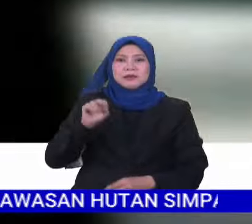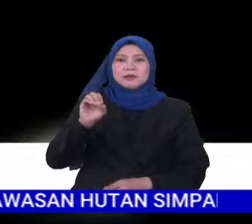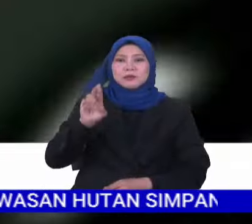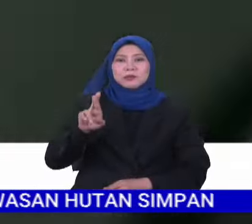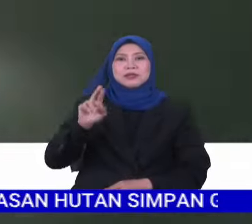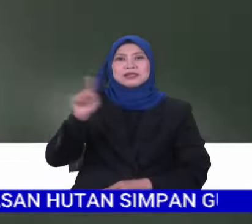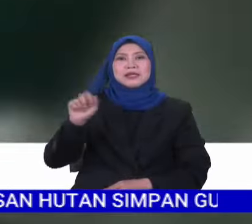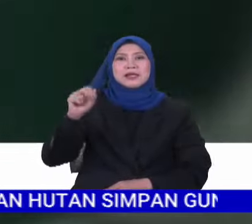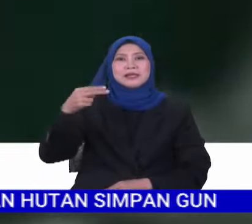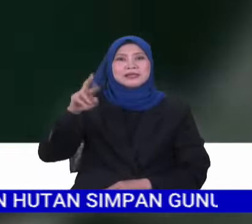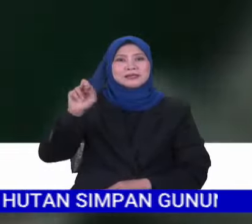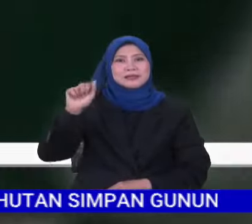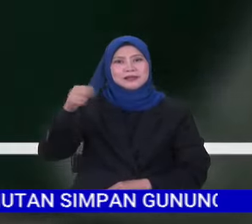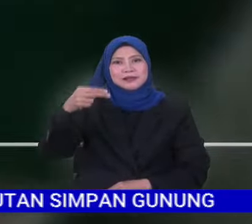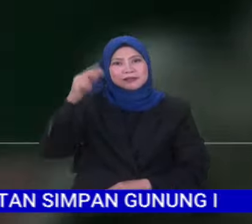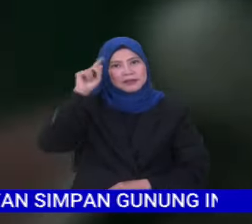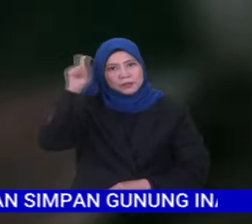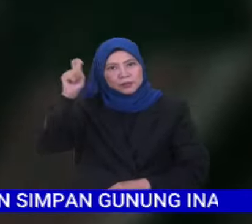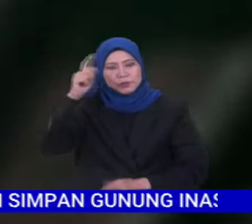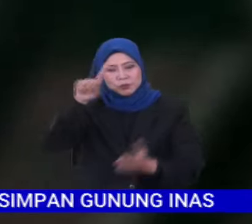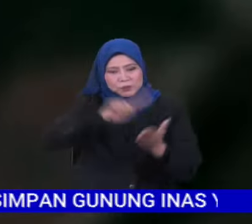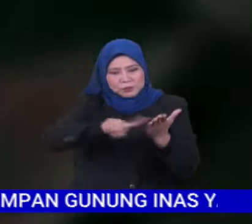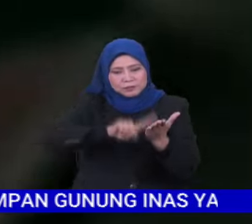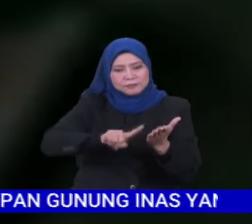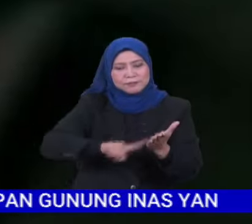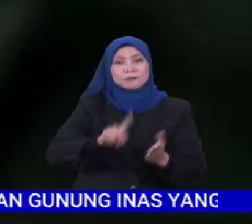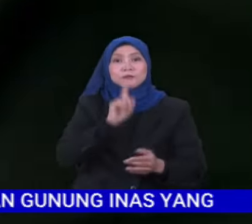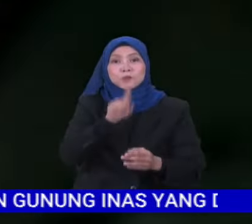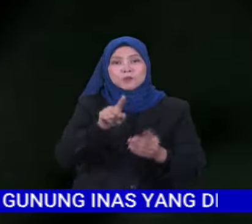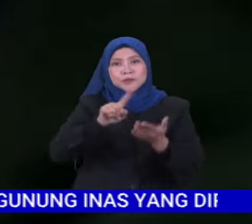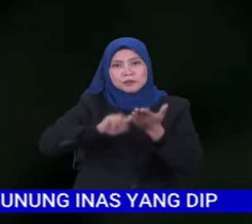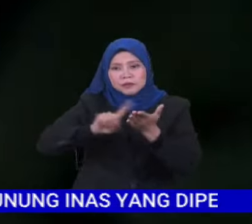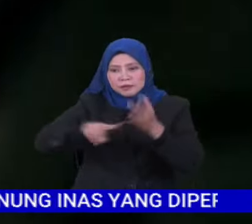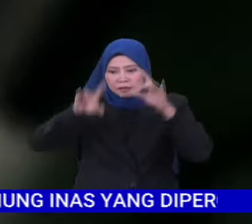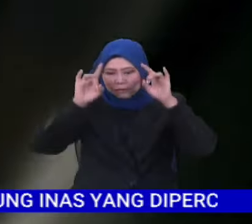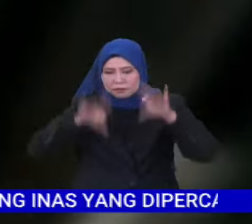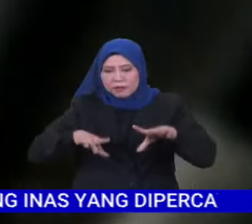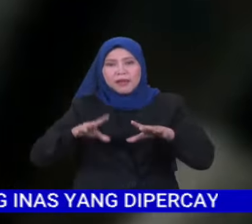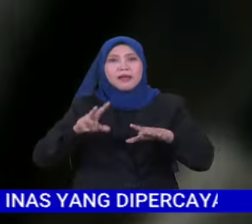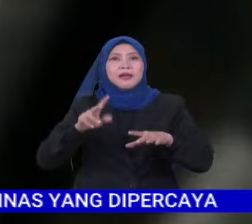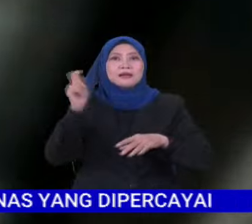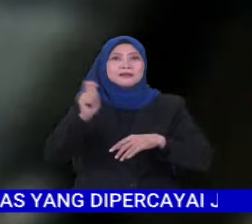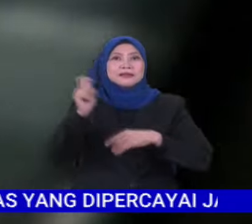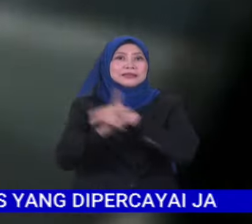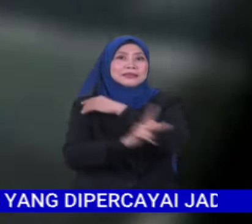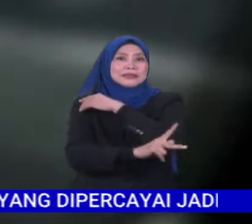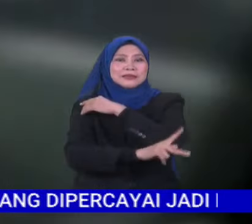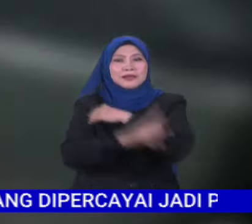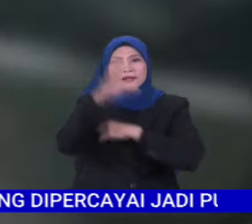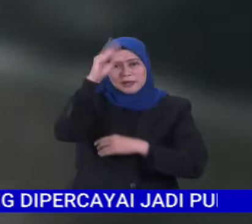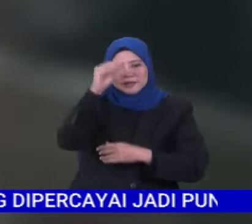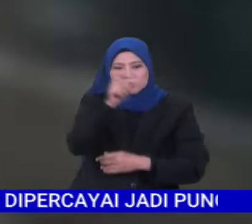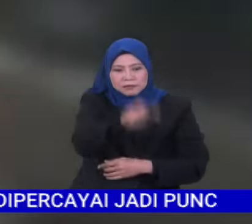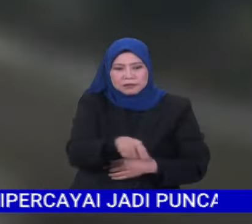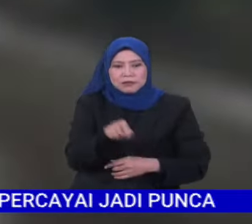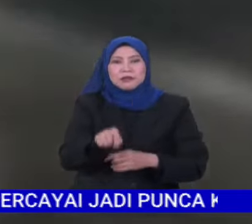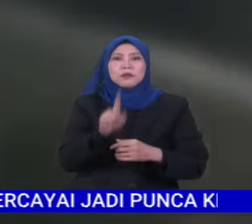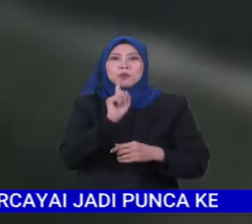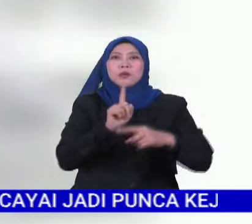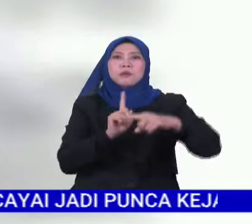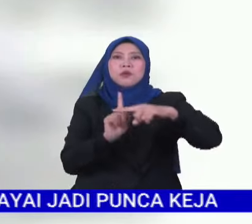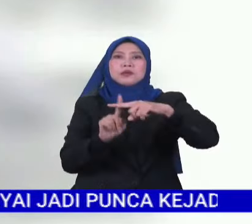Kuala Terengganu untuk pemeriksaan lanjut dahulu hasil ujian saringan awal air kencing mendapati lelaki terbabit